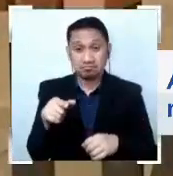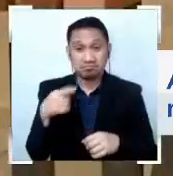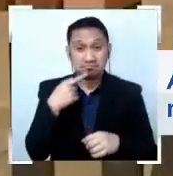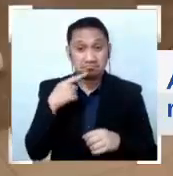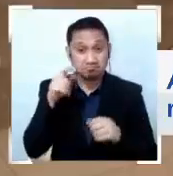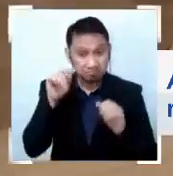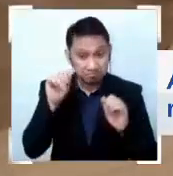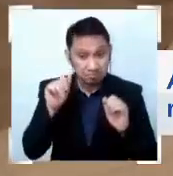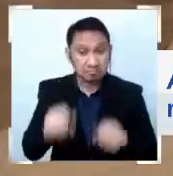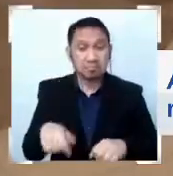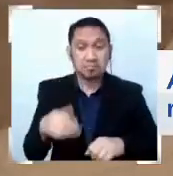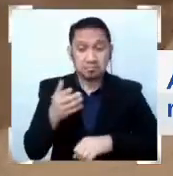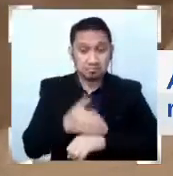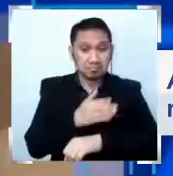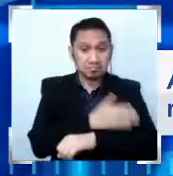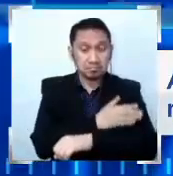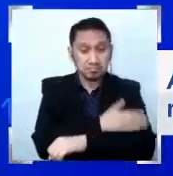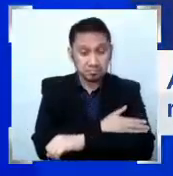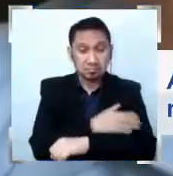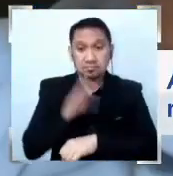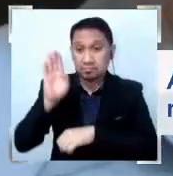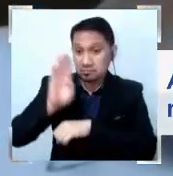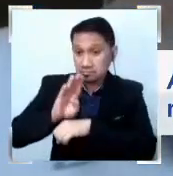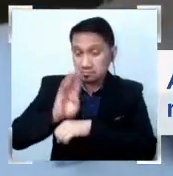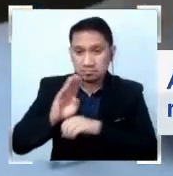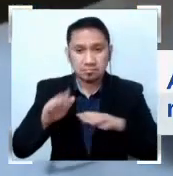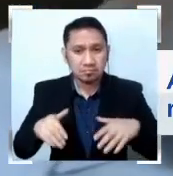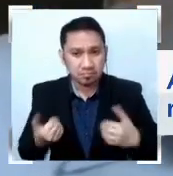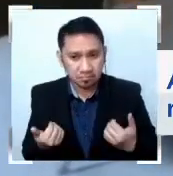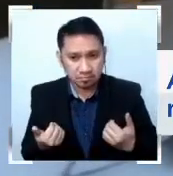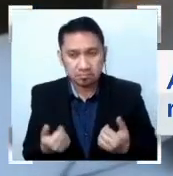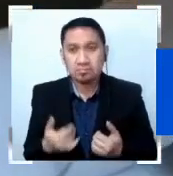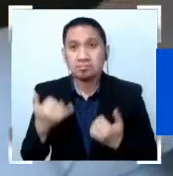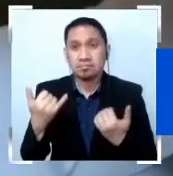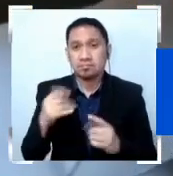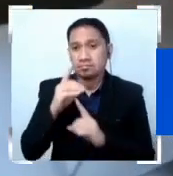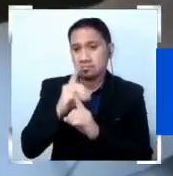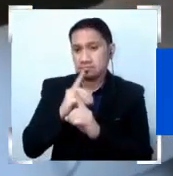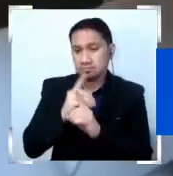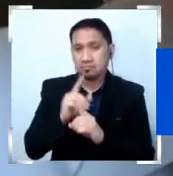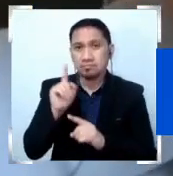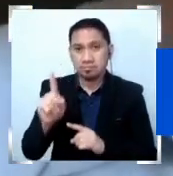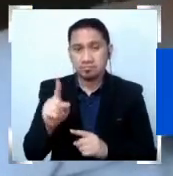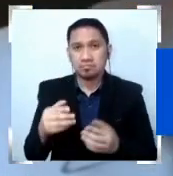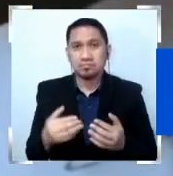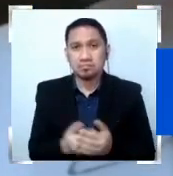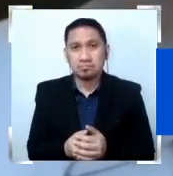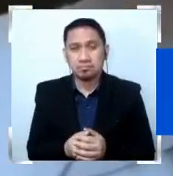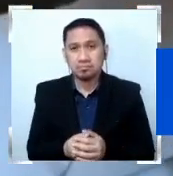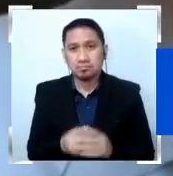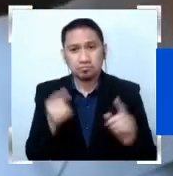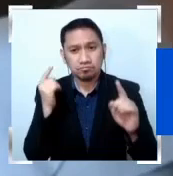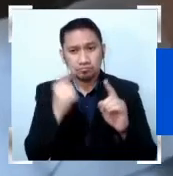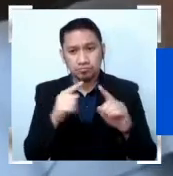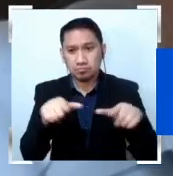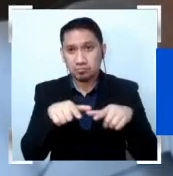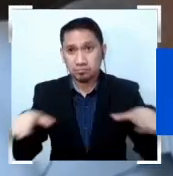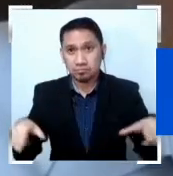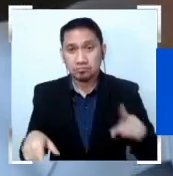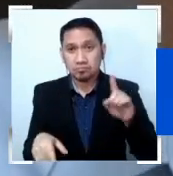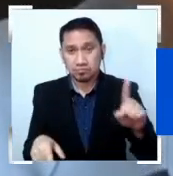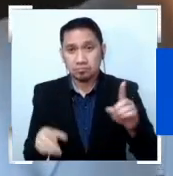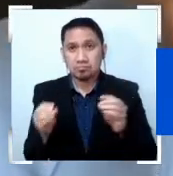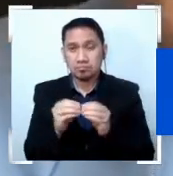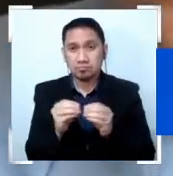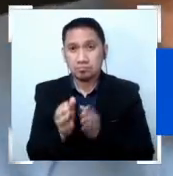mga negosyong pinadapa ng pandemya. At least December 1, we should move towards alert level 1. Let us take a more aggressive role in